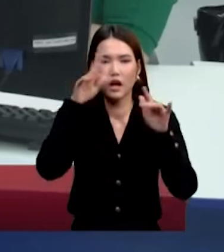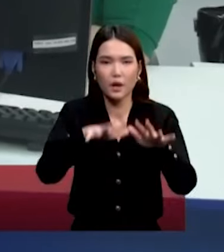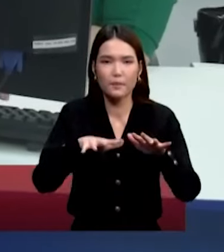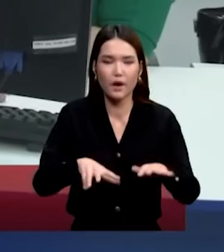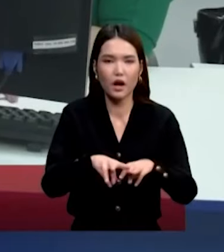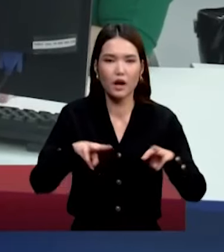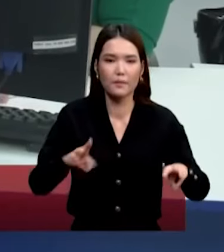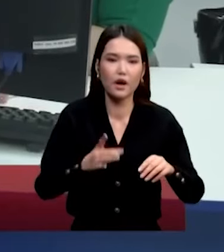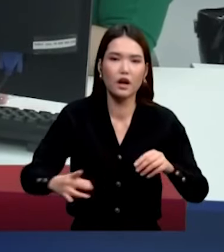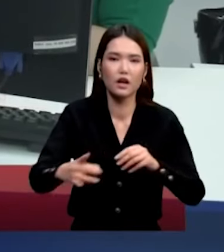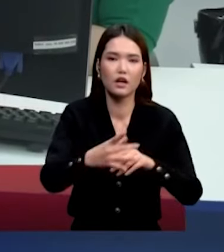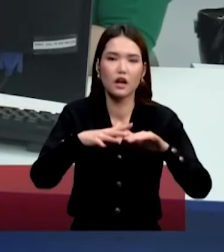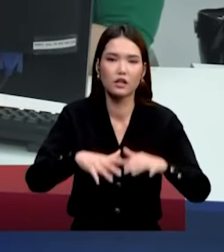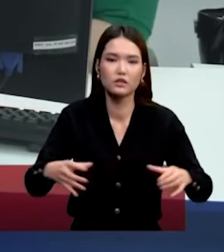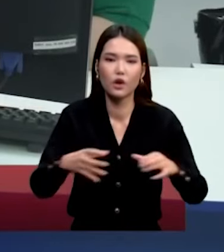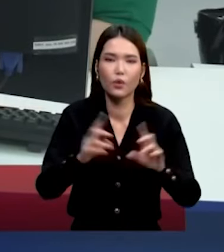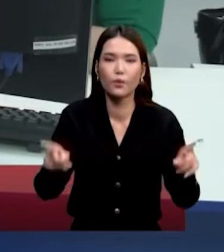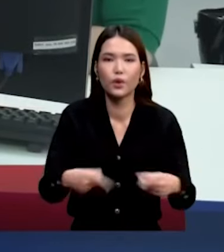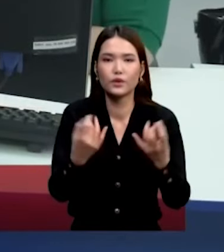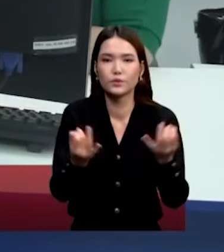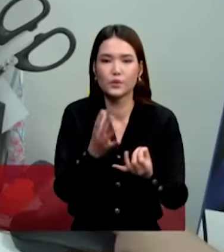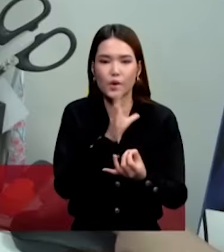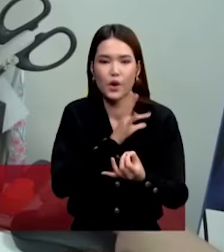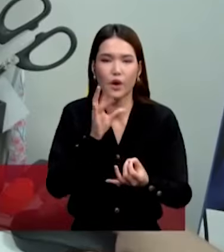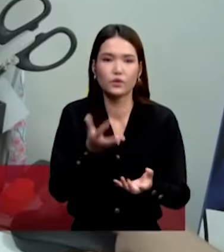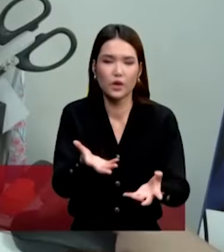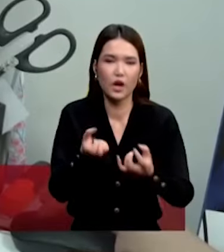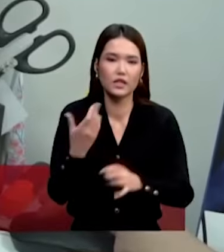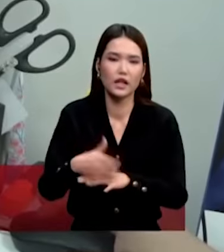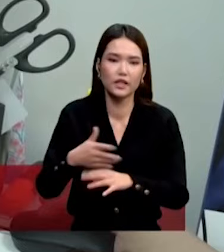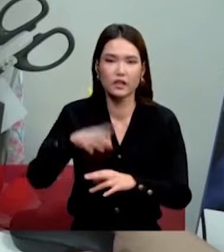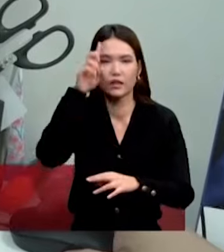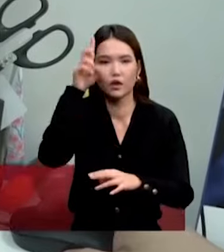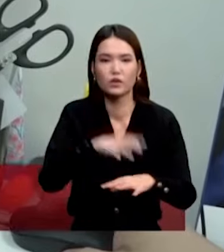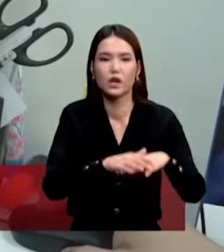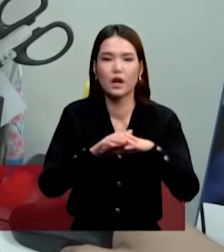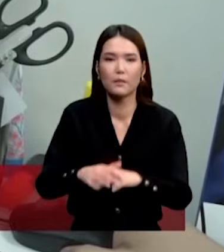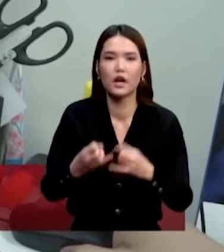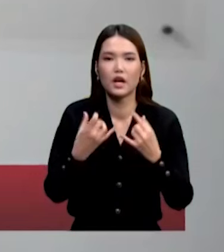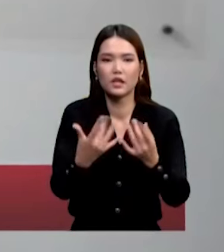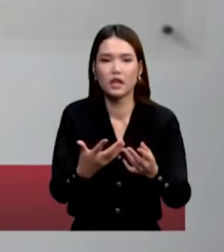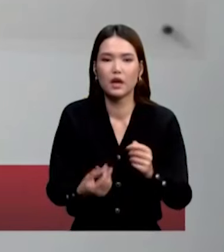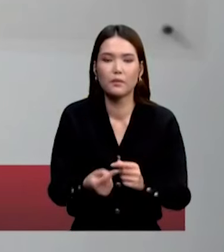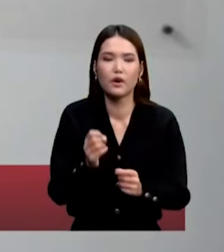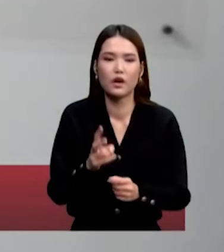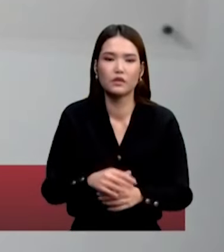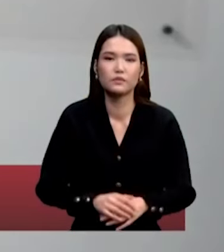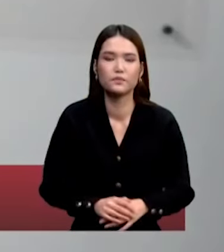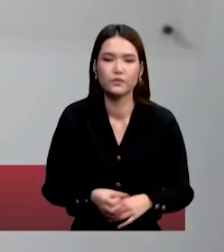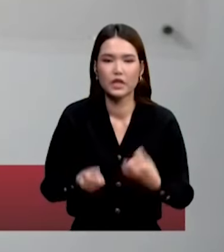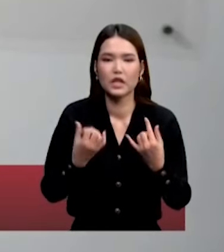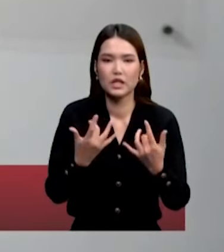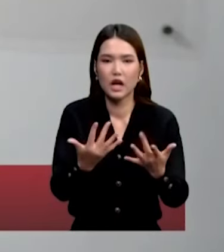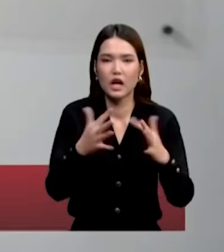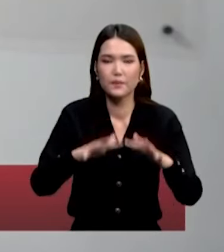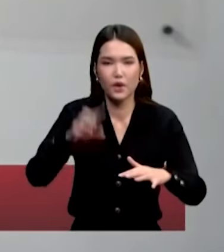мәжілісінде Республика партиясы бастама көтерген. Бірақ арзан несие беру ұлттық банк талаптарына қайшы екен. Талаптар бар ұлттық